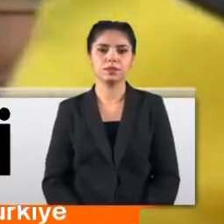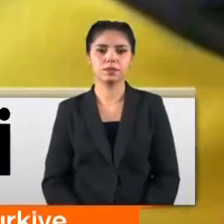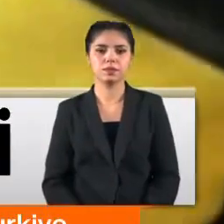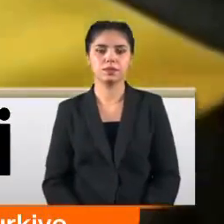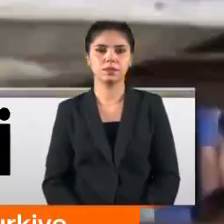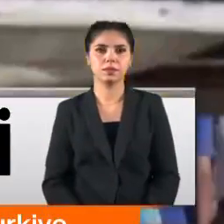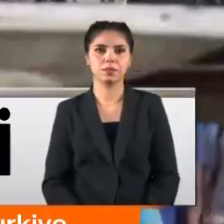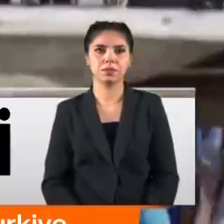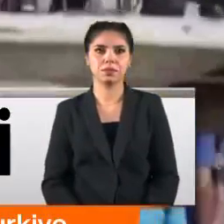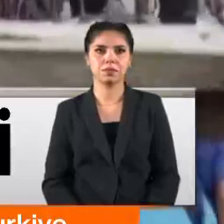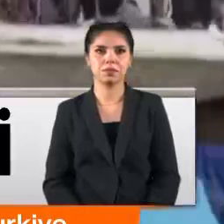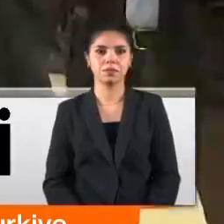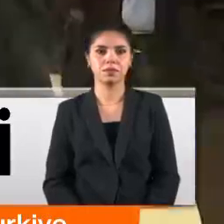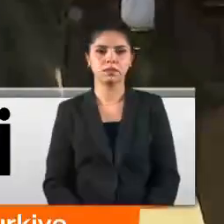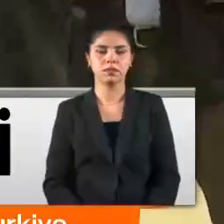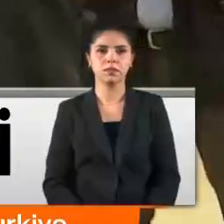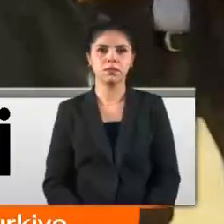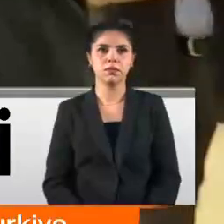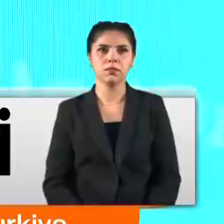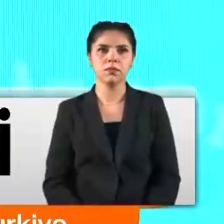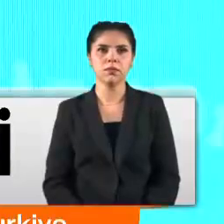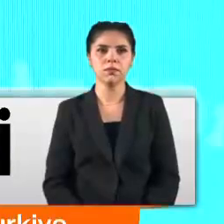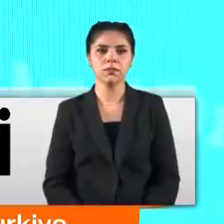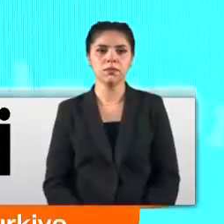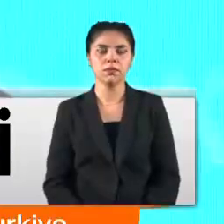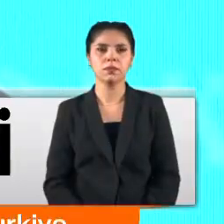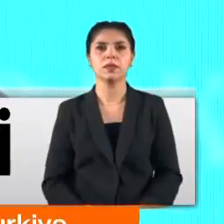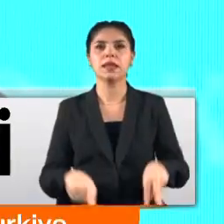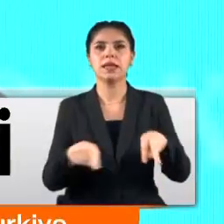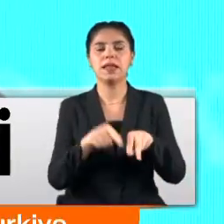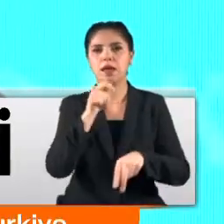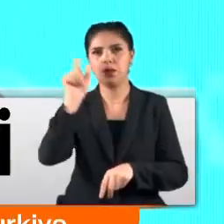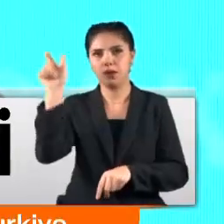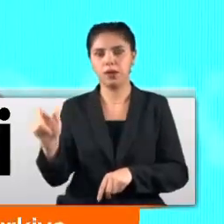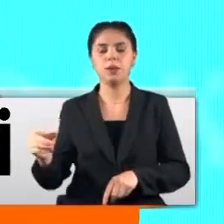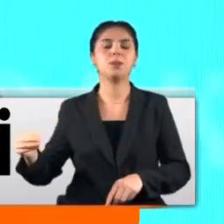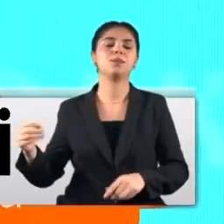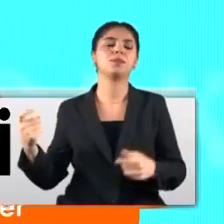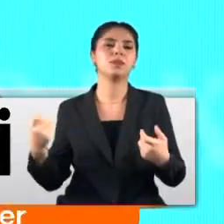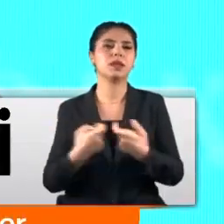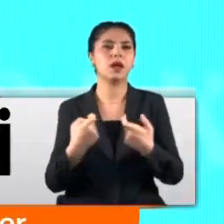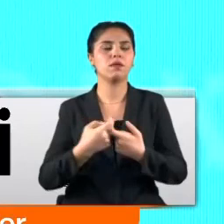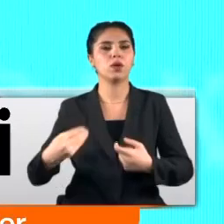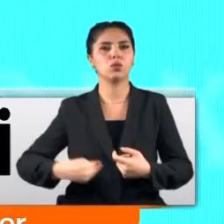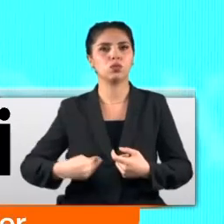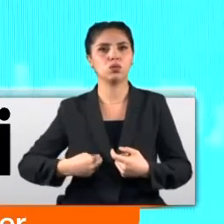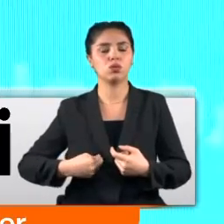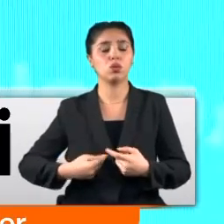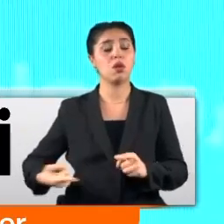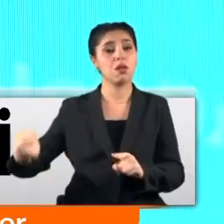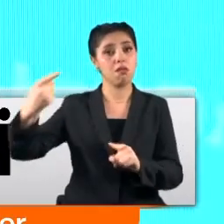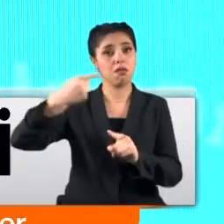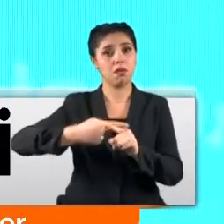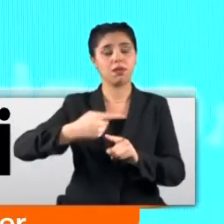birz Gazze'de katliamlara imza atan İsrail başbakanı netanyahu'yu hedefine aldı Gazze kasabı